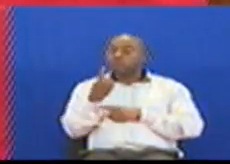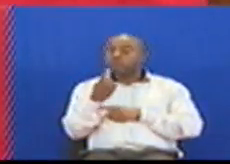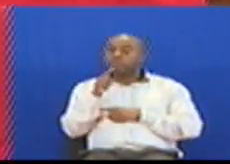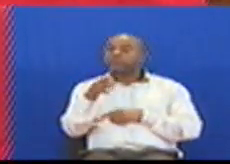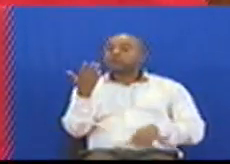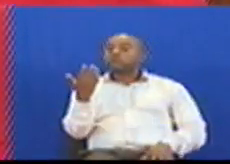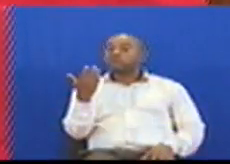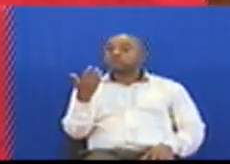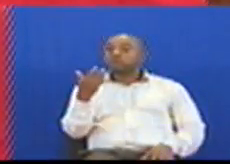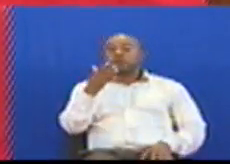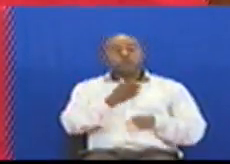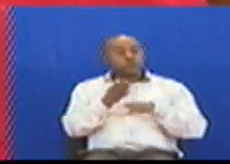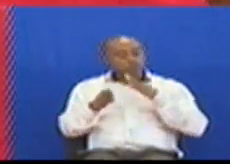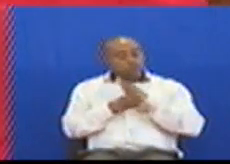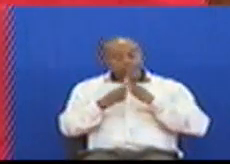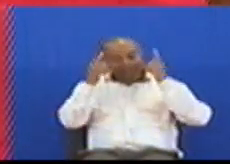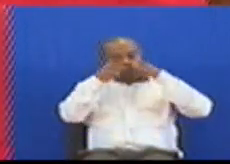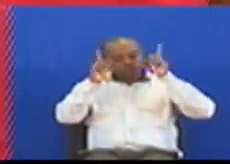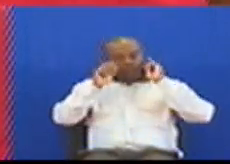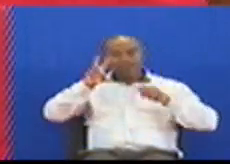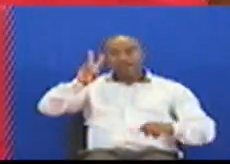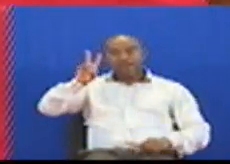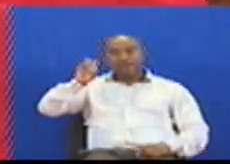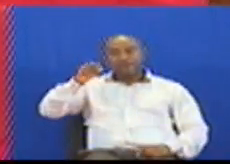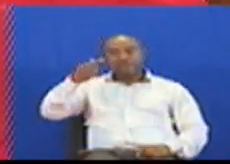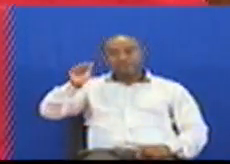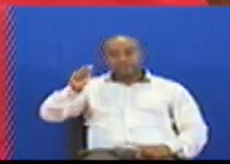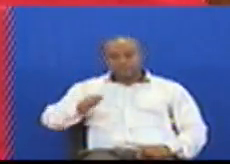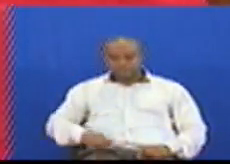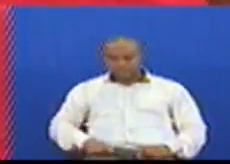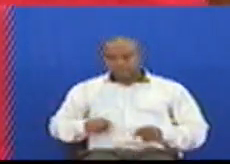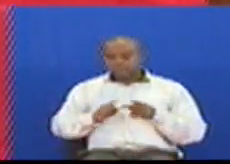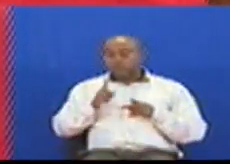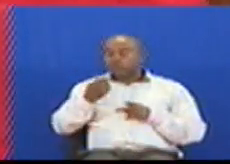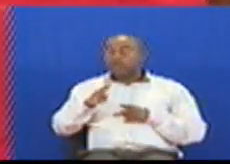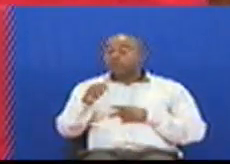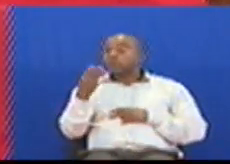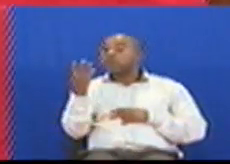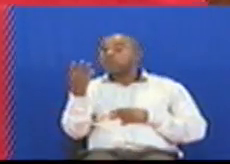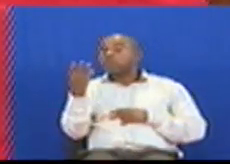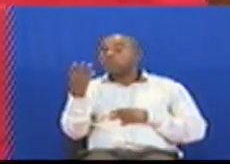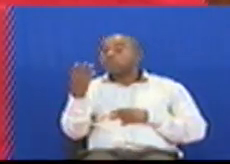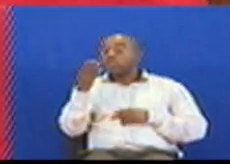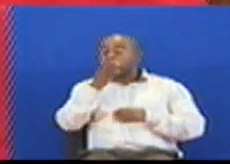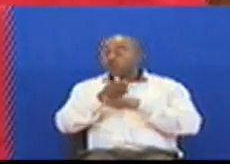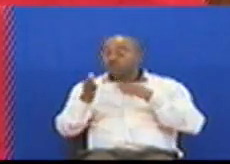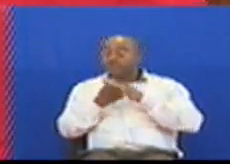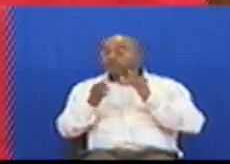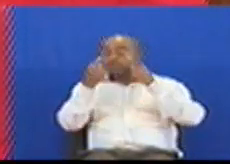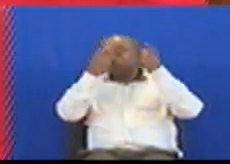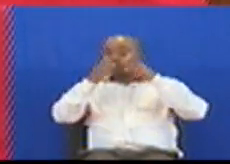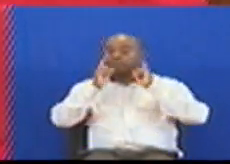bilioni 1.5 kwa ajili ya ujenzi wa chuo ambacho kimeanza. Tuna zaidi ya bilioni 4 kwa ajili ya ujenzi wa chuo cha walimu Lutungulu